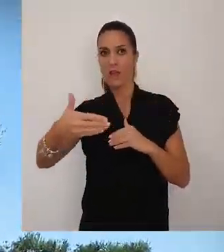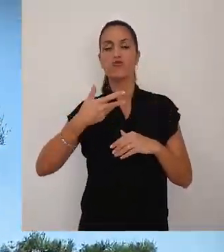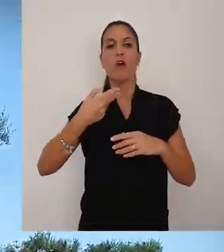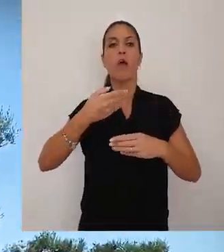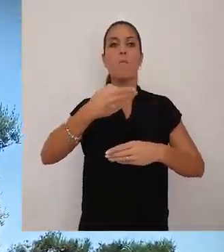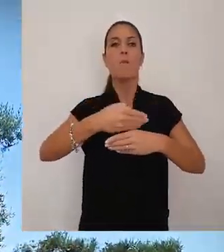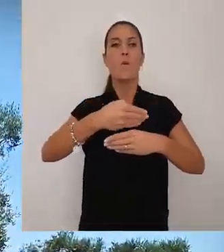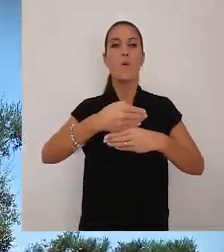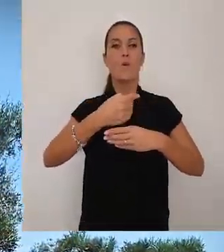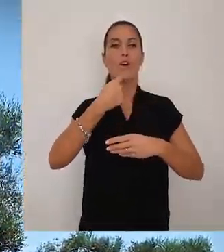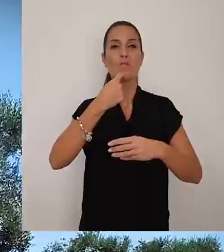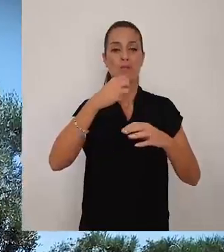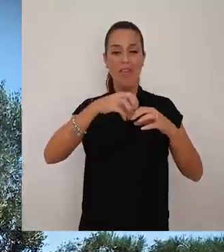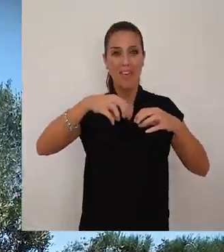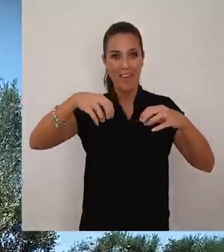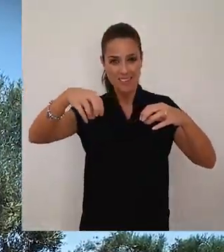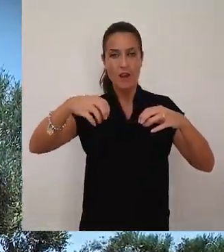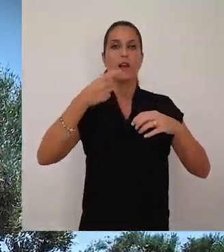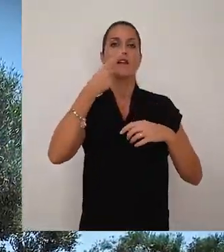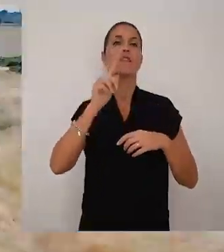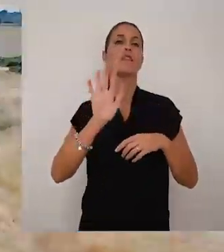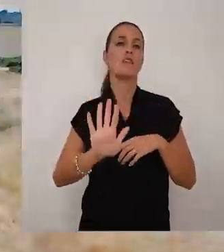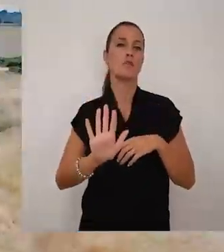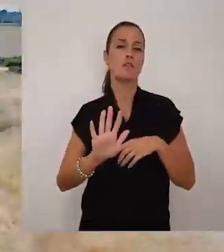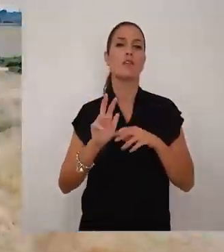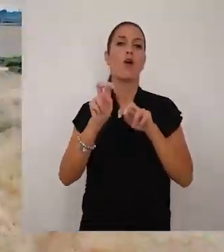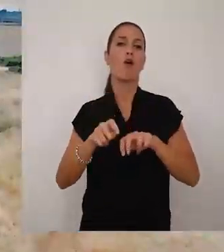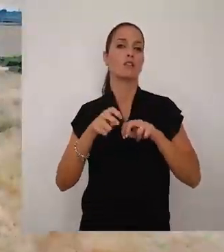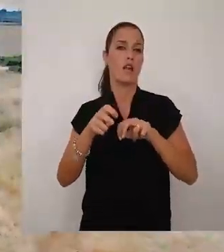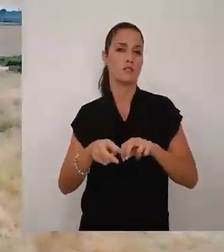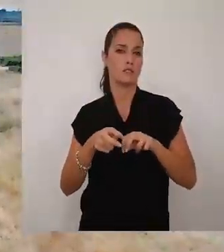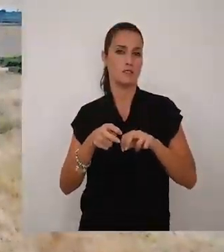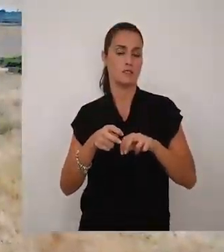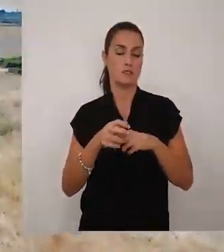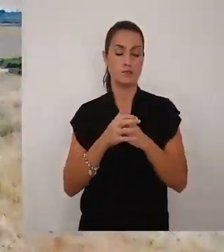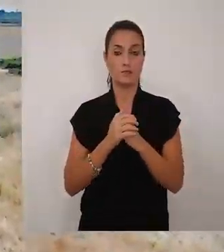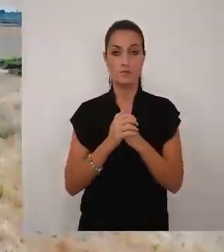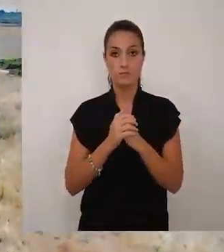secco, caratteristico elemento architettonico della civiltà contadina.